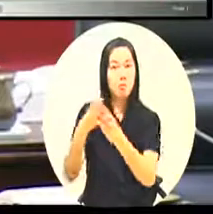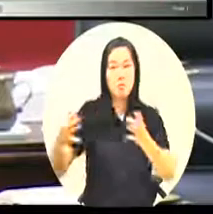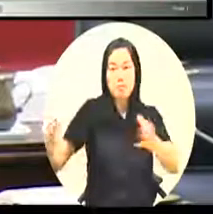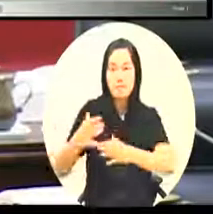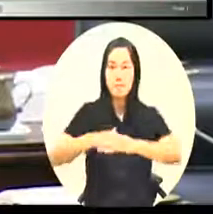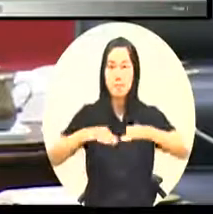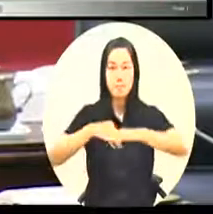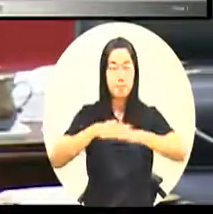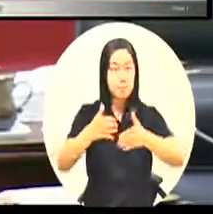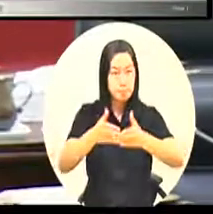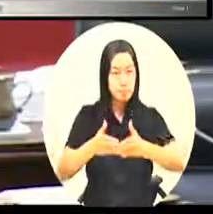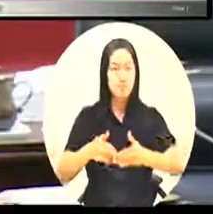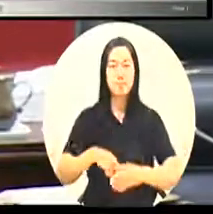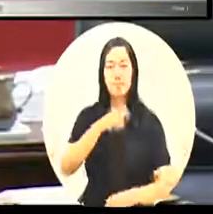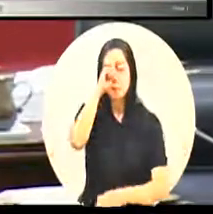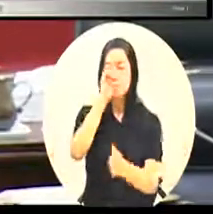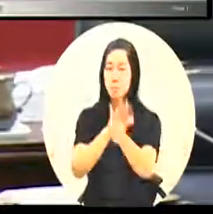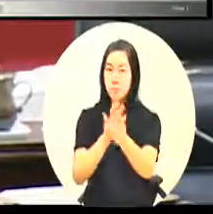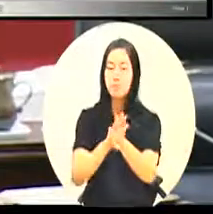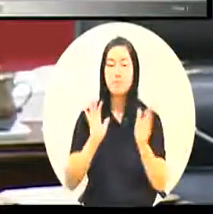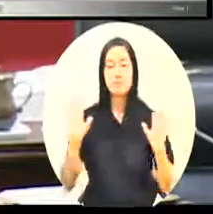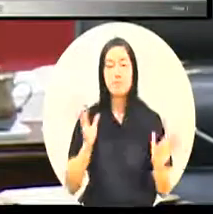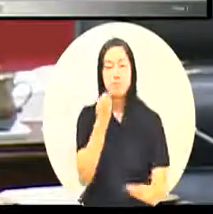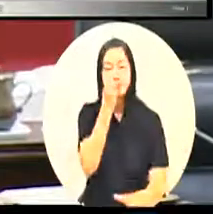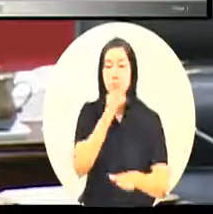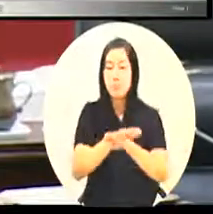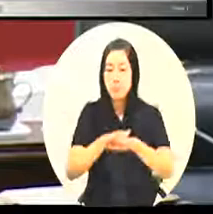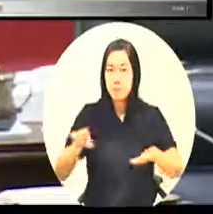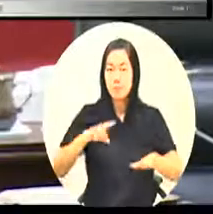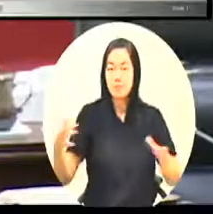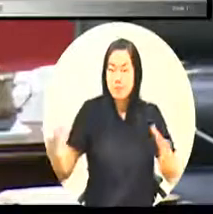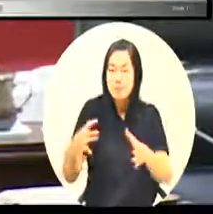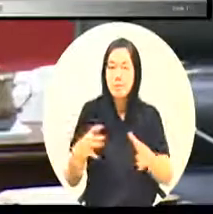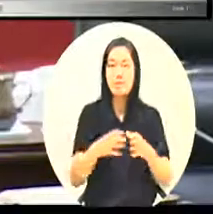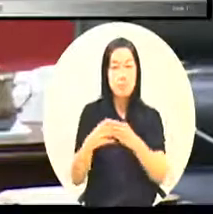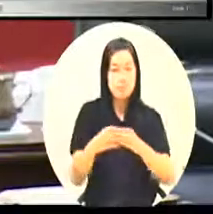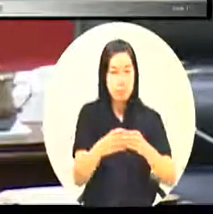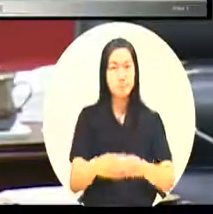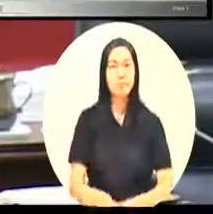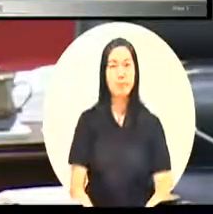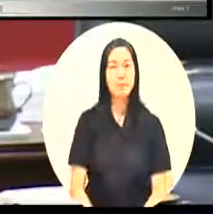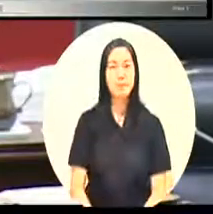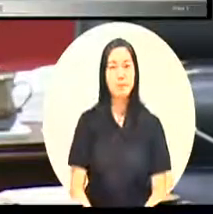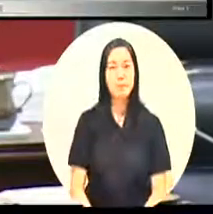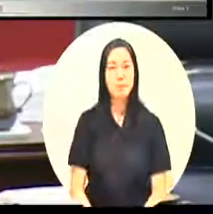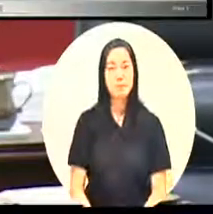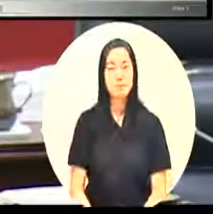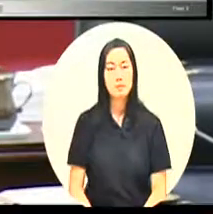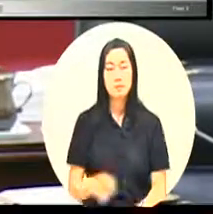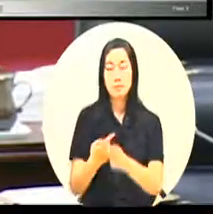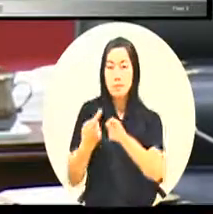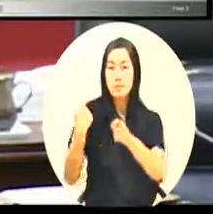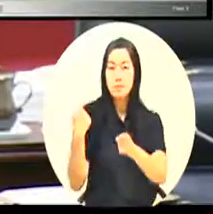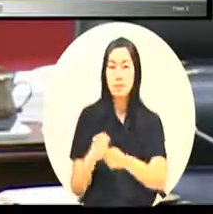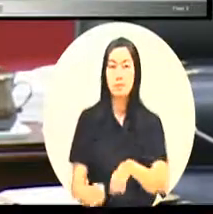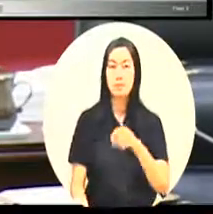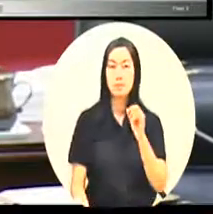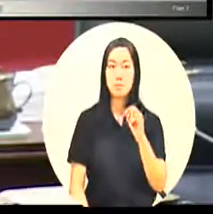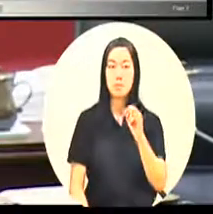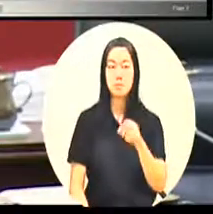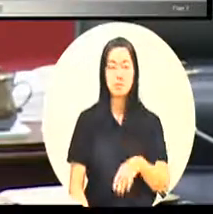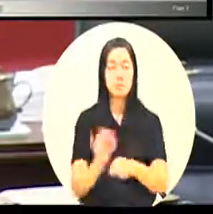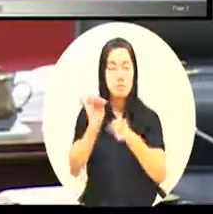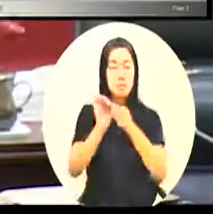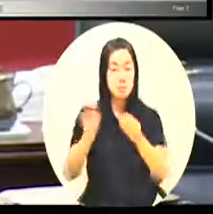来，为了我们的孩子的食安一起来努力。我真紧甲市长做一个报告。去年一百年开始，